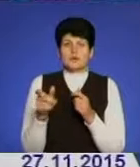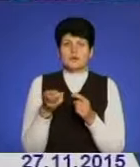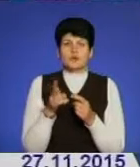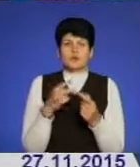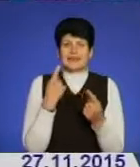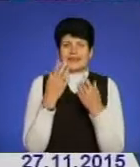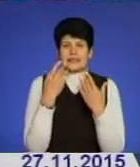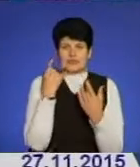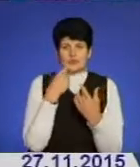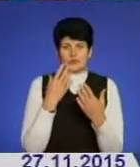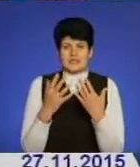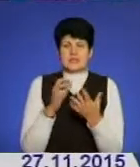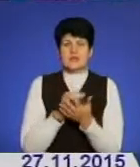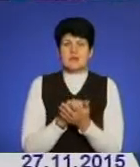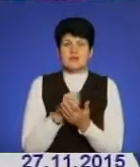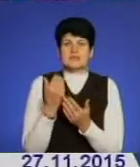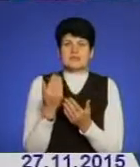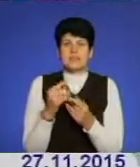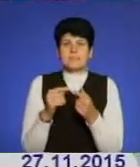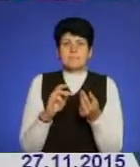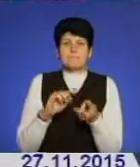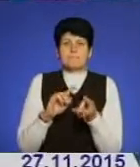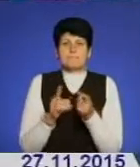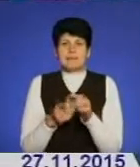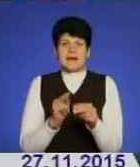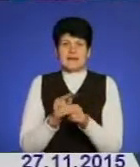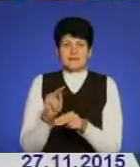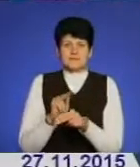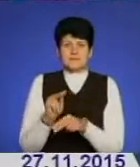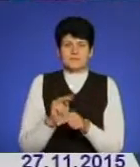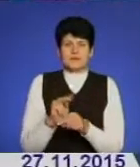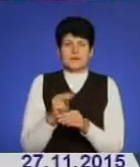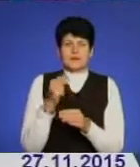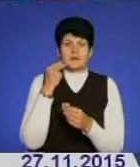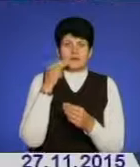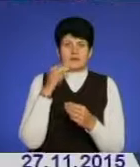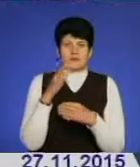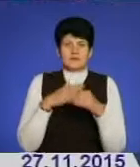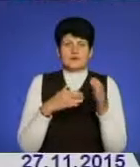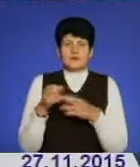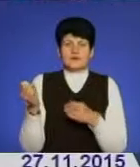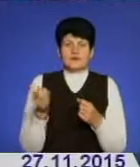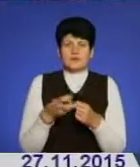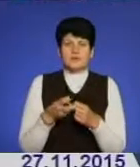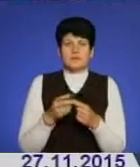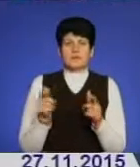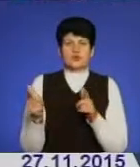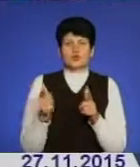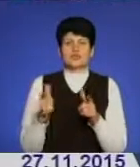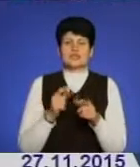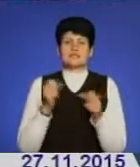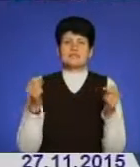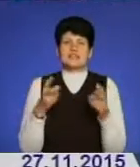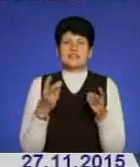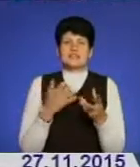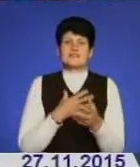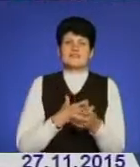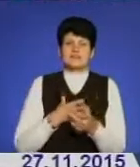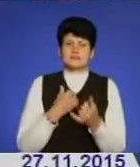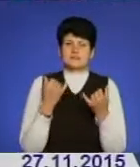індивідуально, займаємося їх перепідготовкою, підвищенням кваліфікації, перепідготовкою на професії, які актуальні на ринку